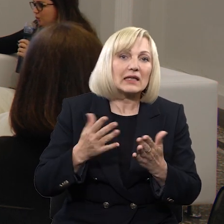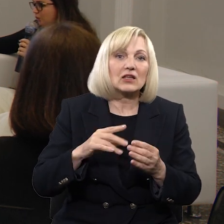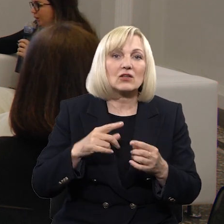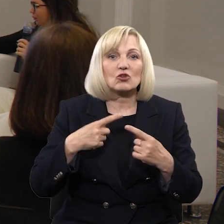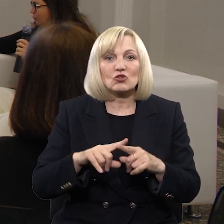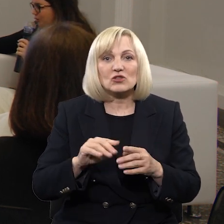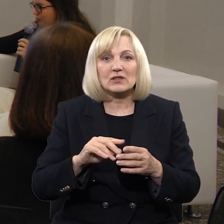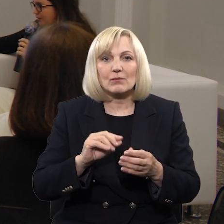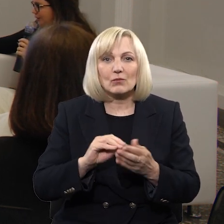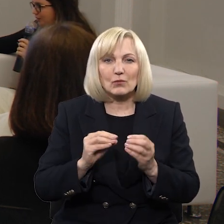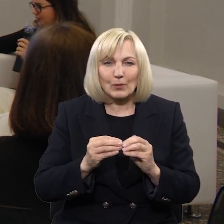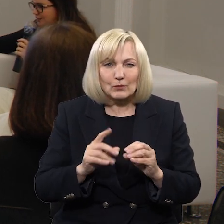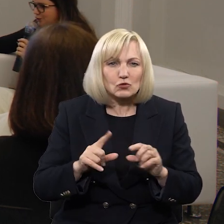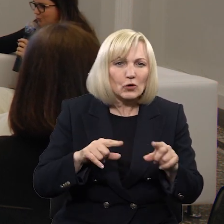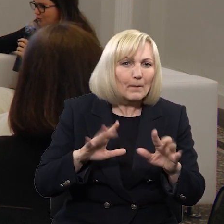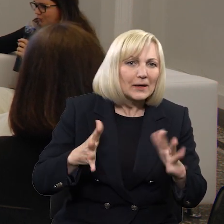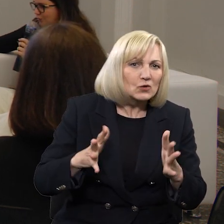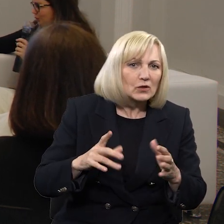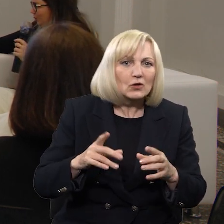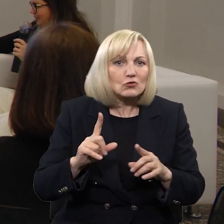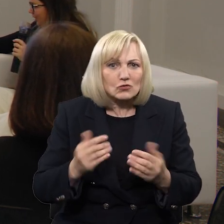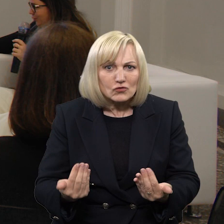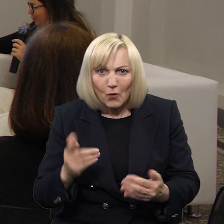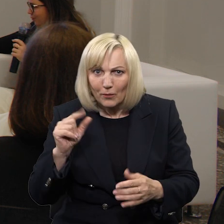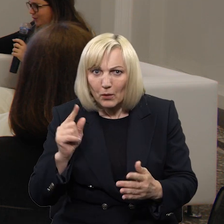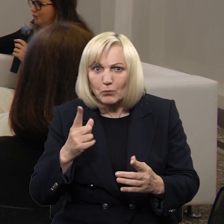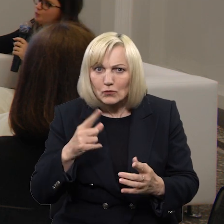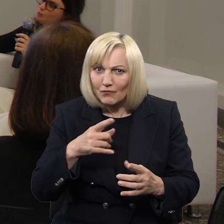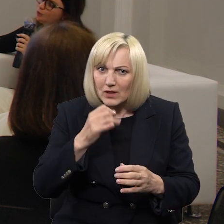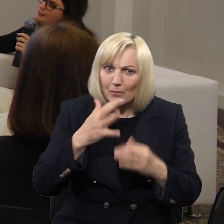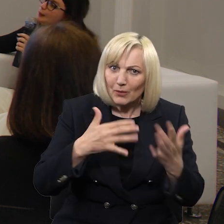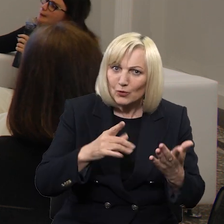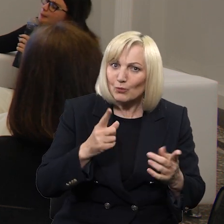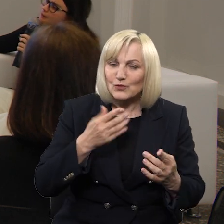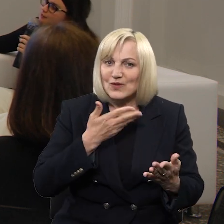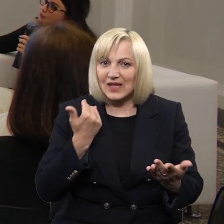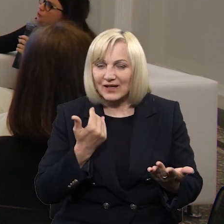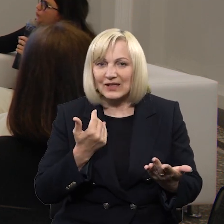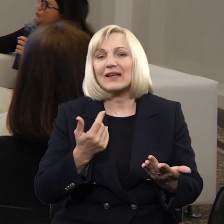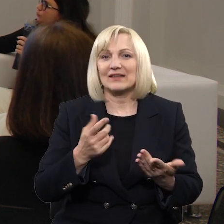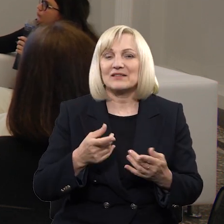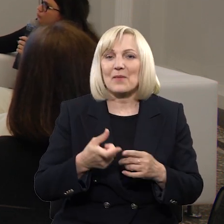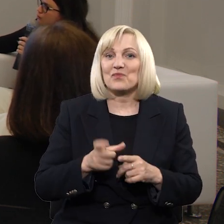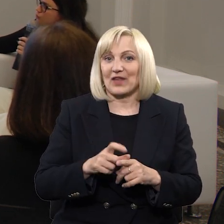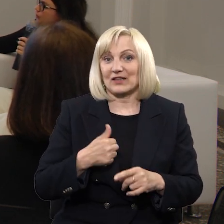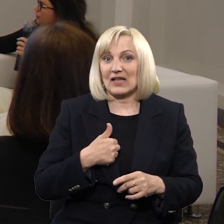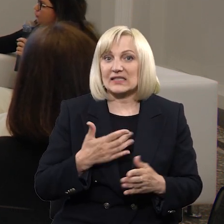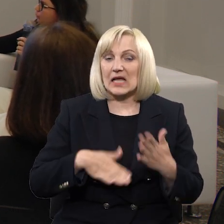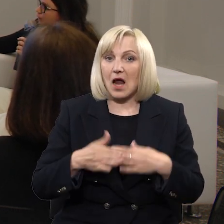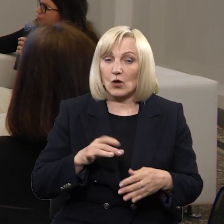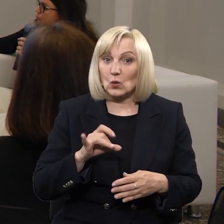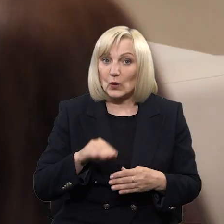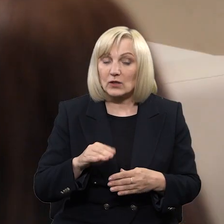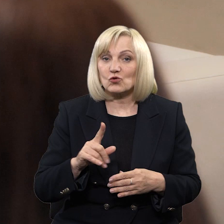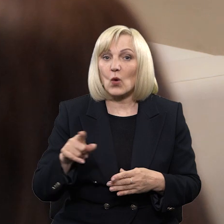какие-то технические проблемы люди пишут так и трансляции что происходит все же понедельник Сегодня мы ничего не перепутали что нам очень что нас очень